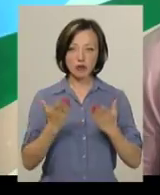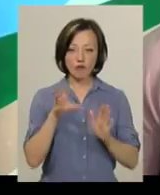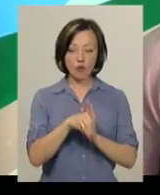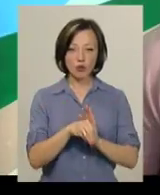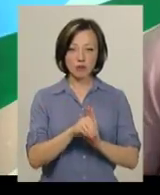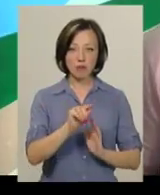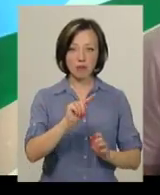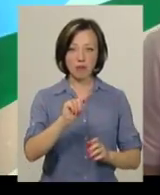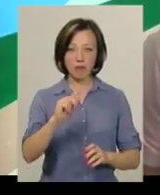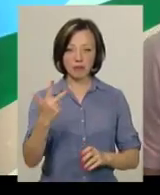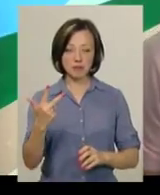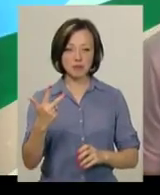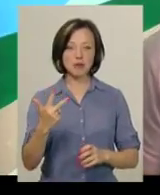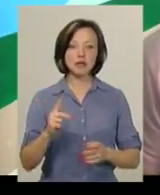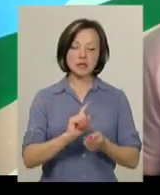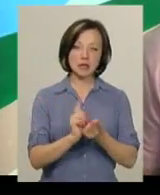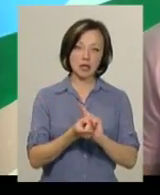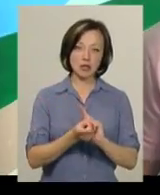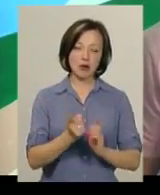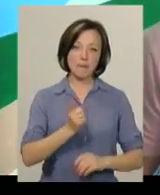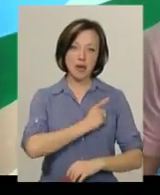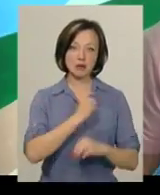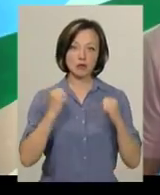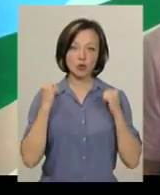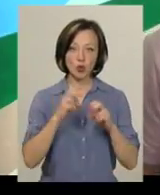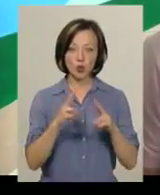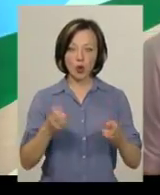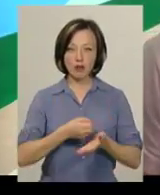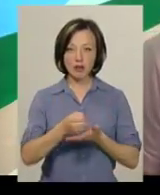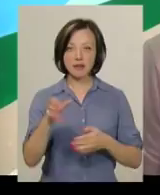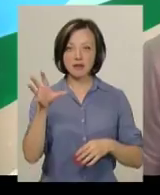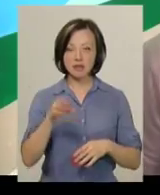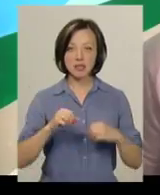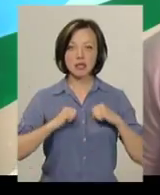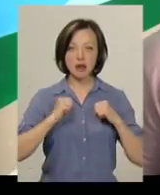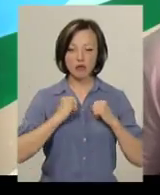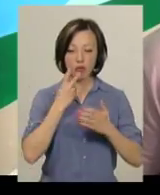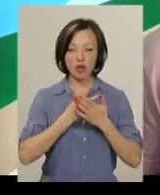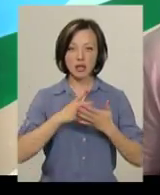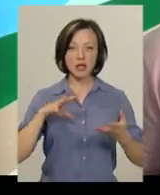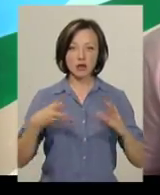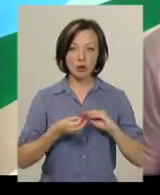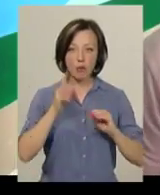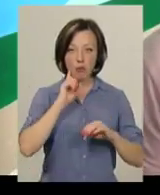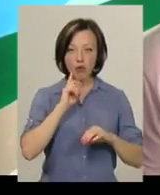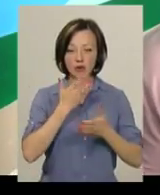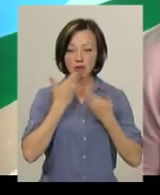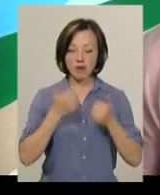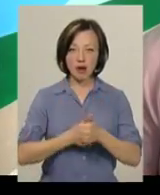входиш в троєчку, ти стаєш майстром спорту, хто кандидат. Так що всі стараються показати результат, поки нема